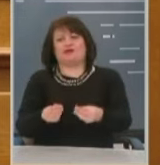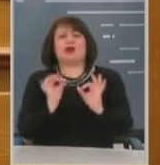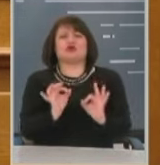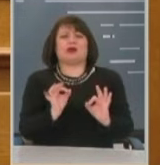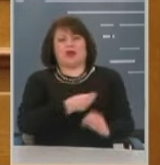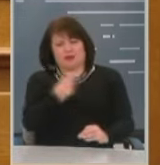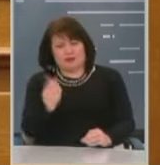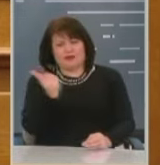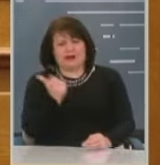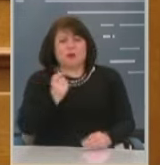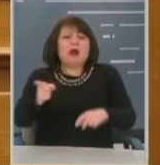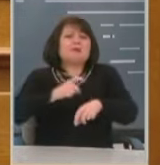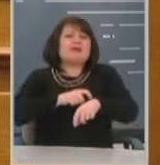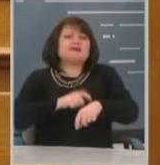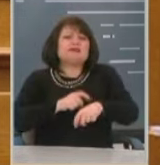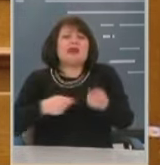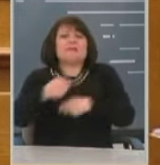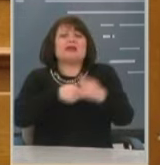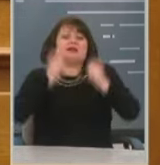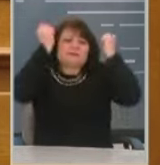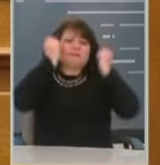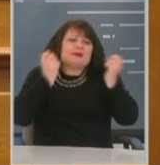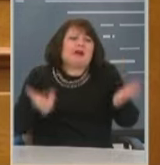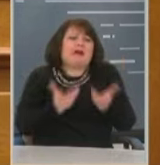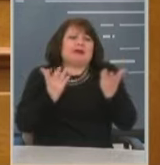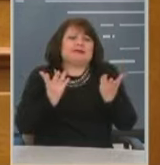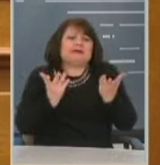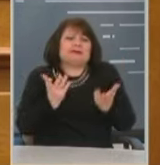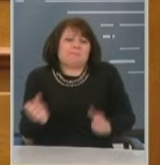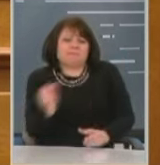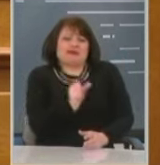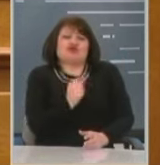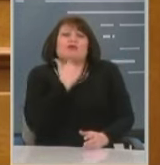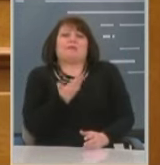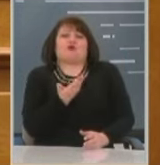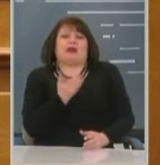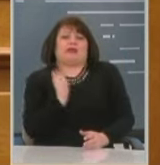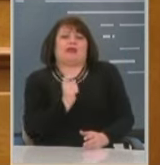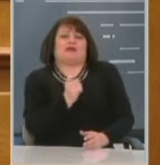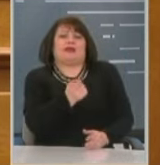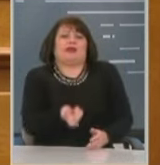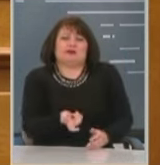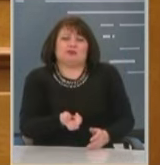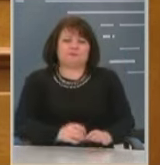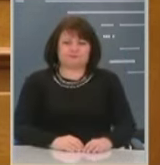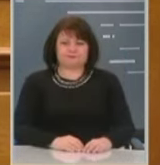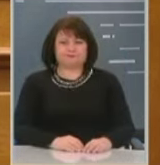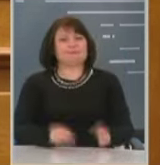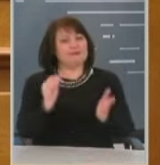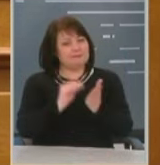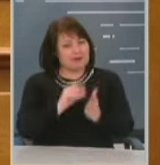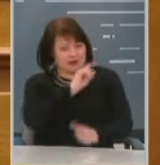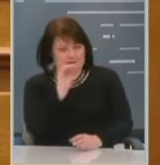κανονικά. Αλλά δεν μπόρεσε, έπεσε έξω. Δεν το εξυπηρέτησε. Κάθε μη εξυπηρετούμενο λοιπόν,